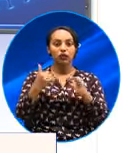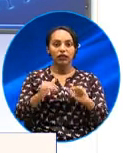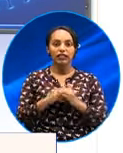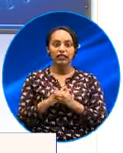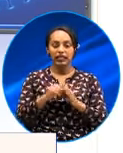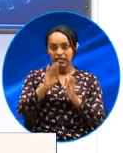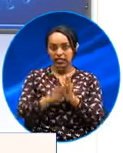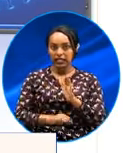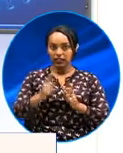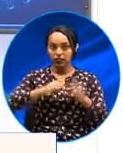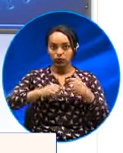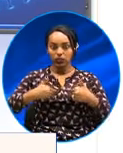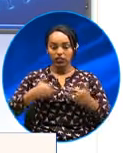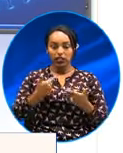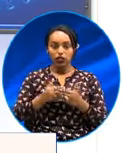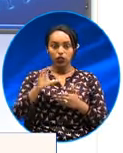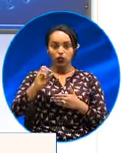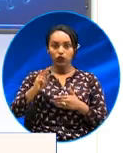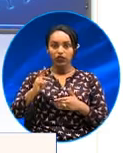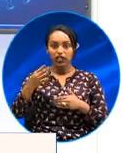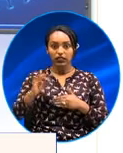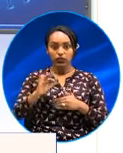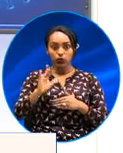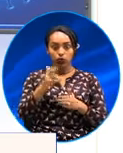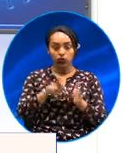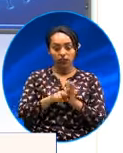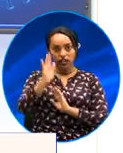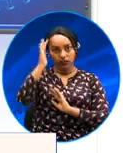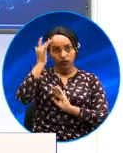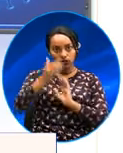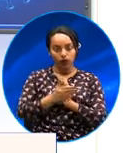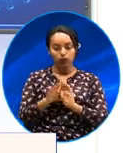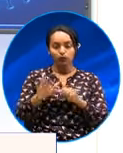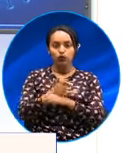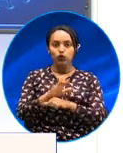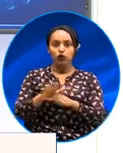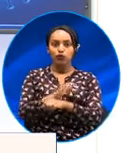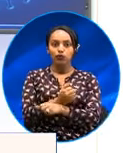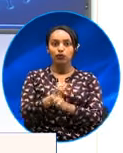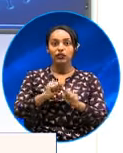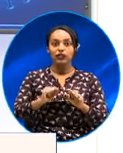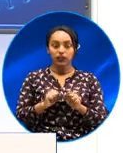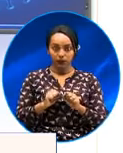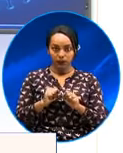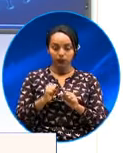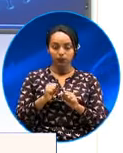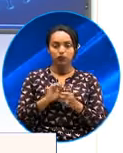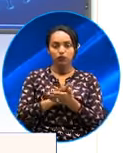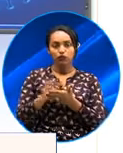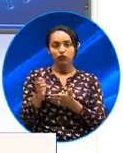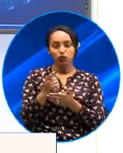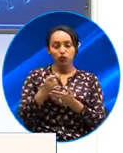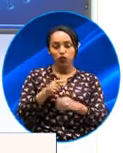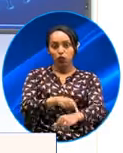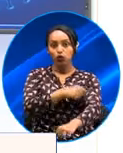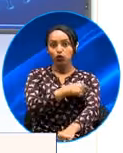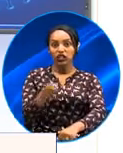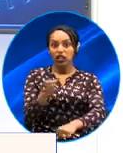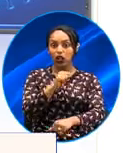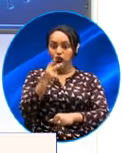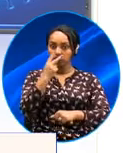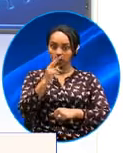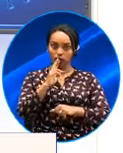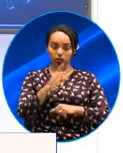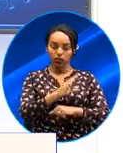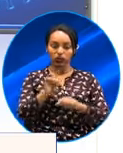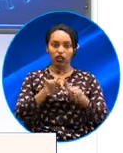መጠን እየቀነሰ መጥቷልና ከዚሁ ከኮቪድ-19 ኮሮና ቫይረስ ወረርሽኝ ሙሉ በሙሉ የምናገግምበት ጽዱ የምንሆንበት ጊዜ ሩቅ እንዳልሆነ የሚያሳዩ